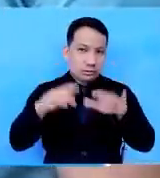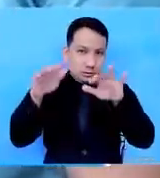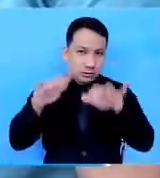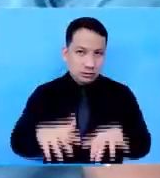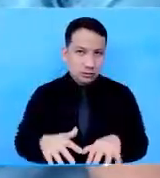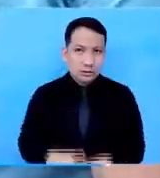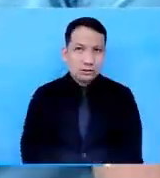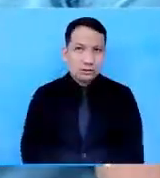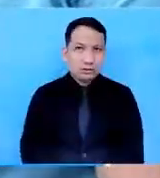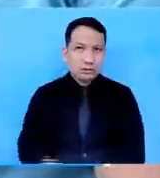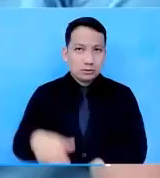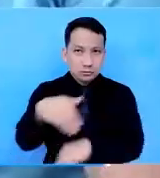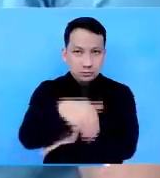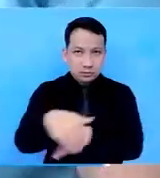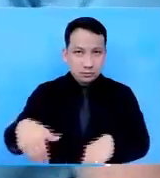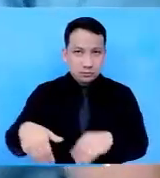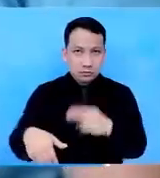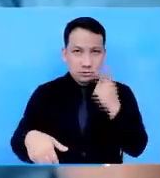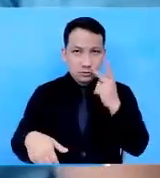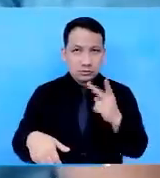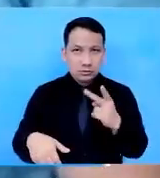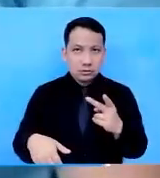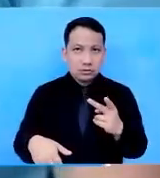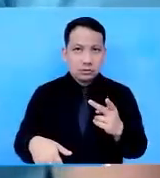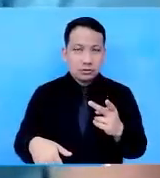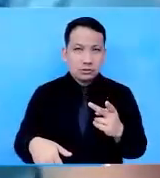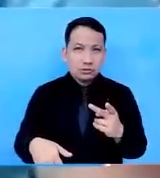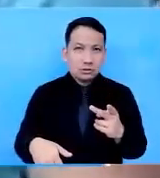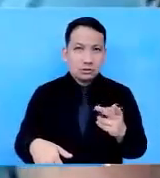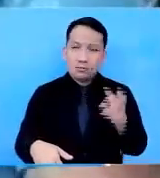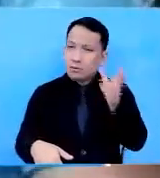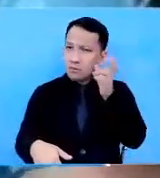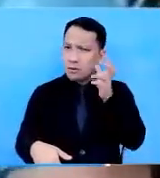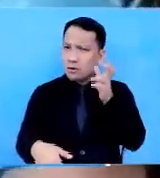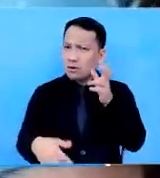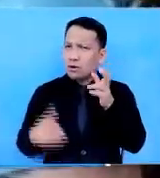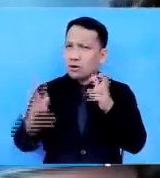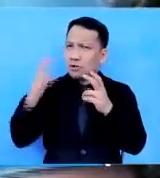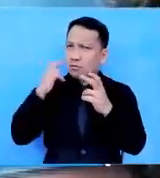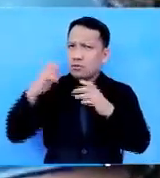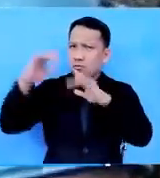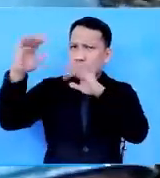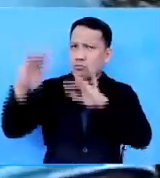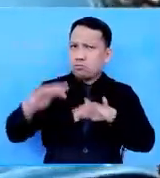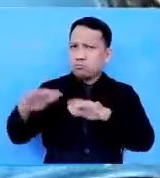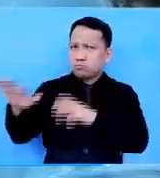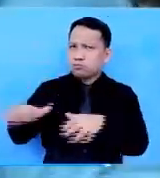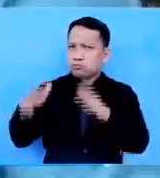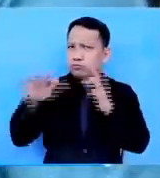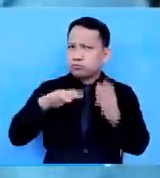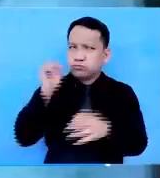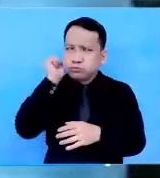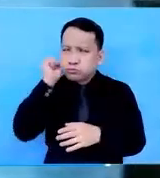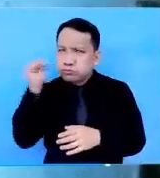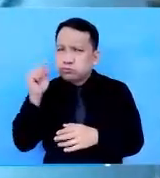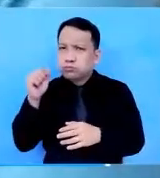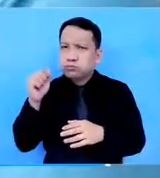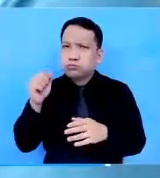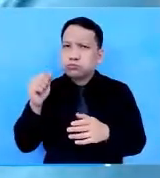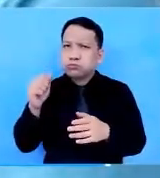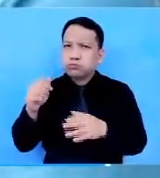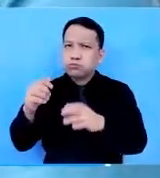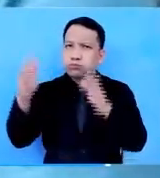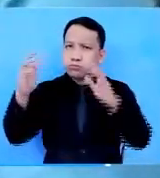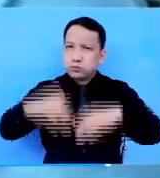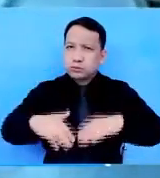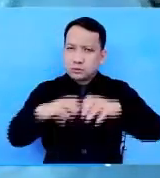Tuwing gabi po hindi kami makatulog ng maayos kasi maririnig po namin yung tunog na parang may bumabagsak